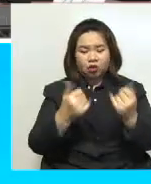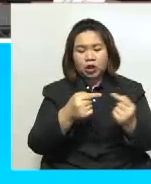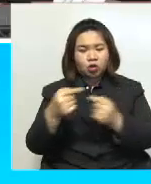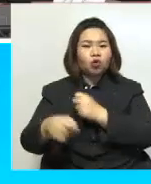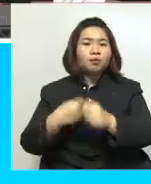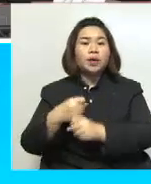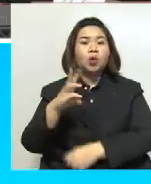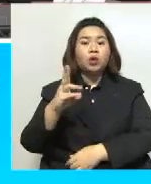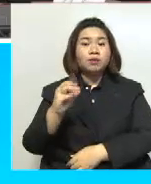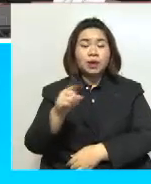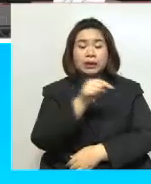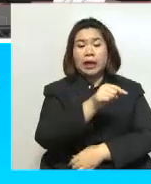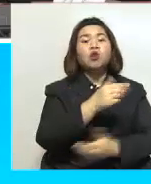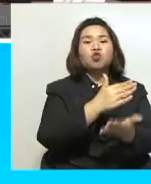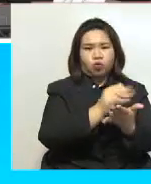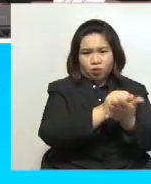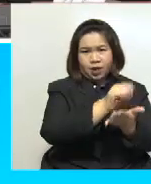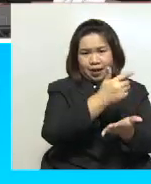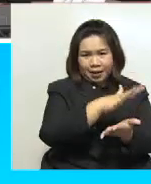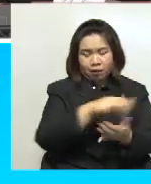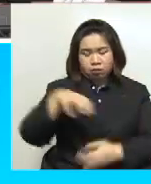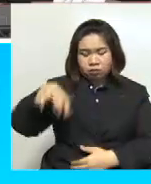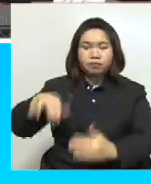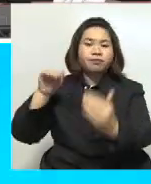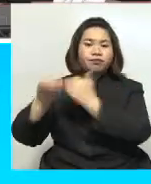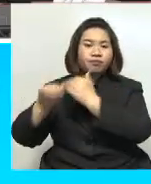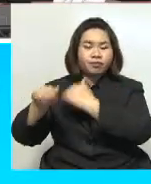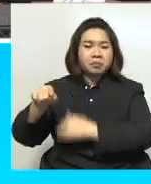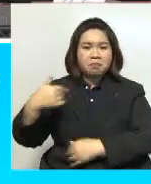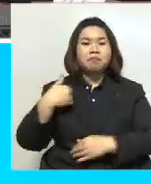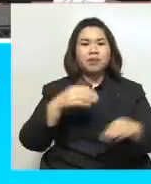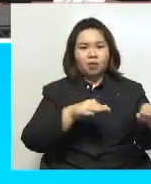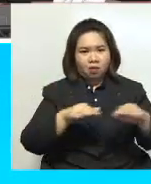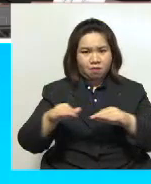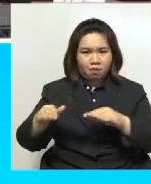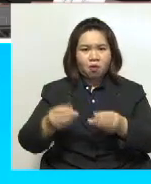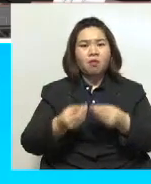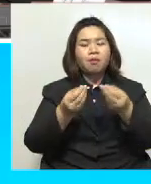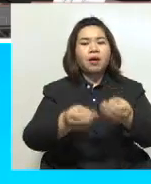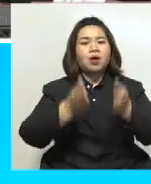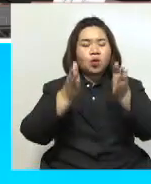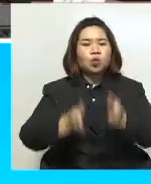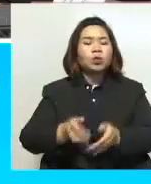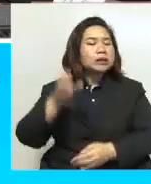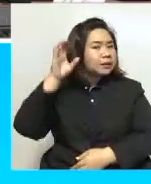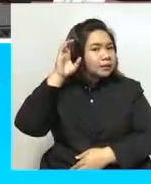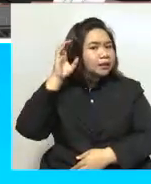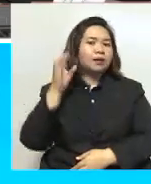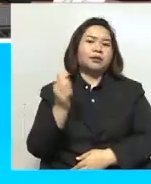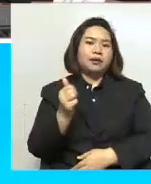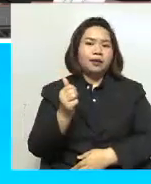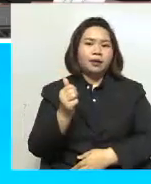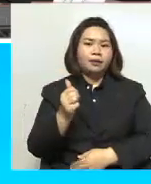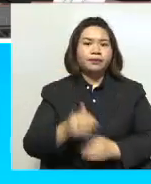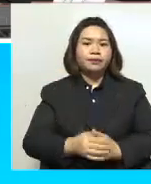ครับในส่วนของกรมการขนส่งทางบกเนี่ยเราเตรียมความพร้อมเพื่อสร้างความมั่นใจกับผู้โดยสารเนี่ย